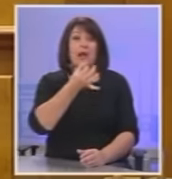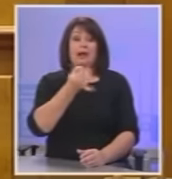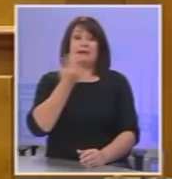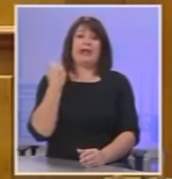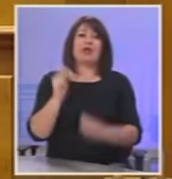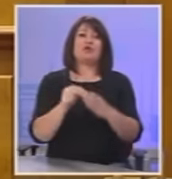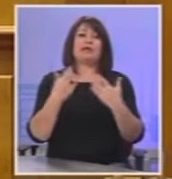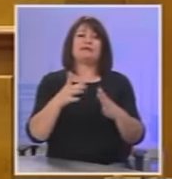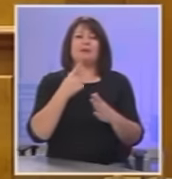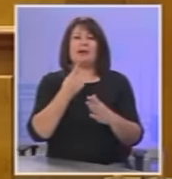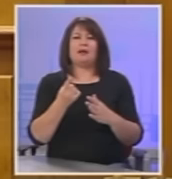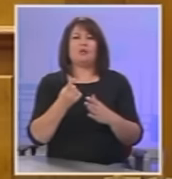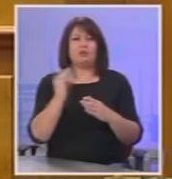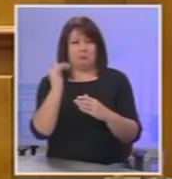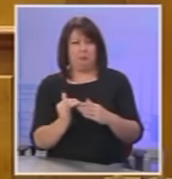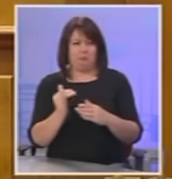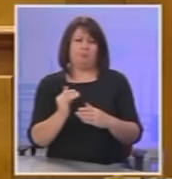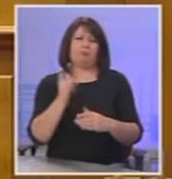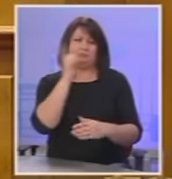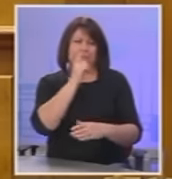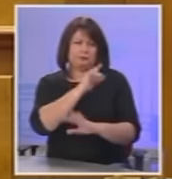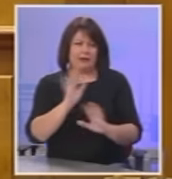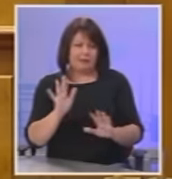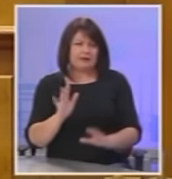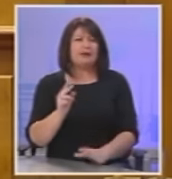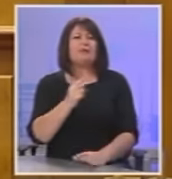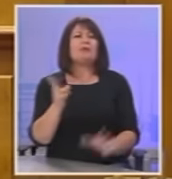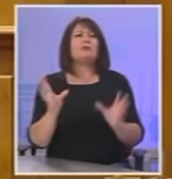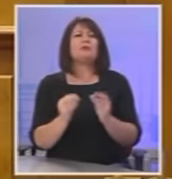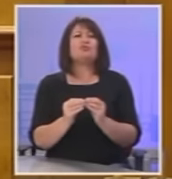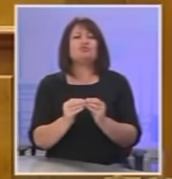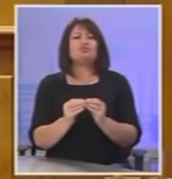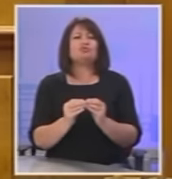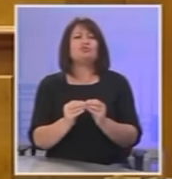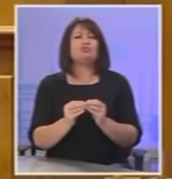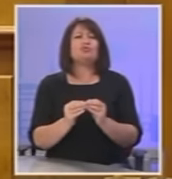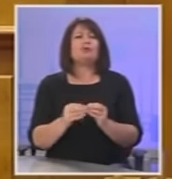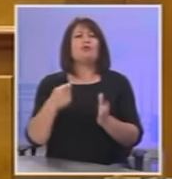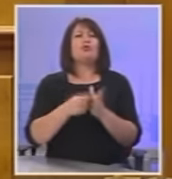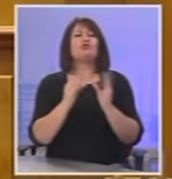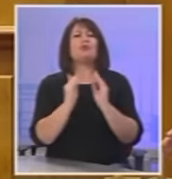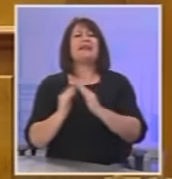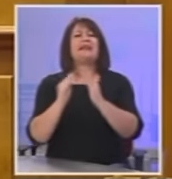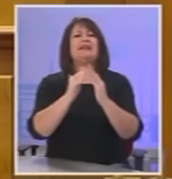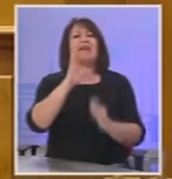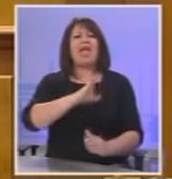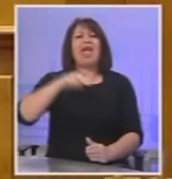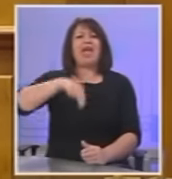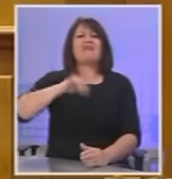προεκλογικά δήθεν θα εμειώνονται, όσο και σε εκείνα που αφορούσαν τον ένφια, όπου εντελώς θα